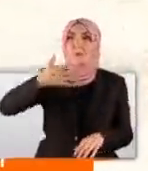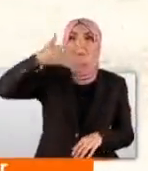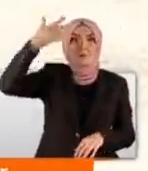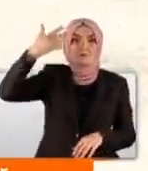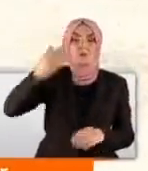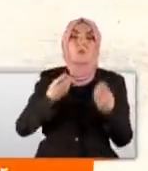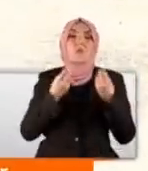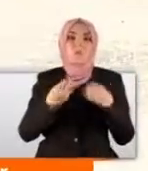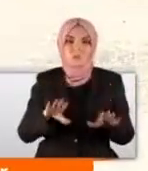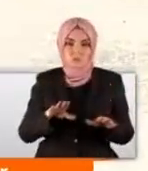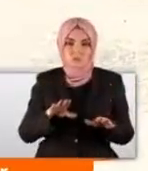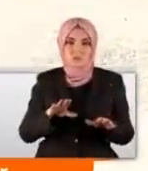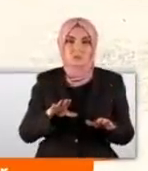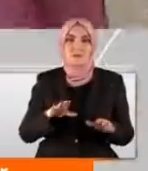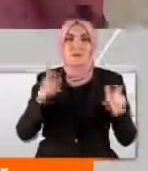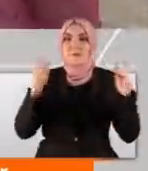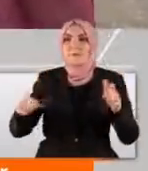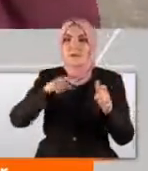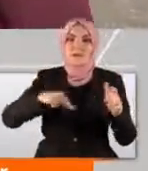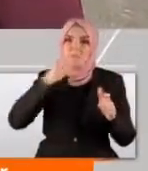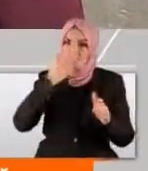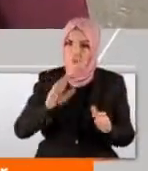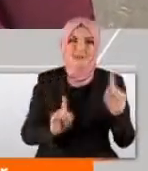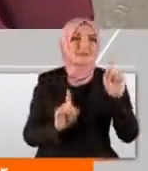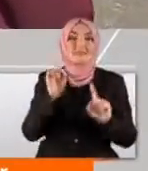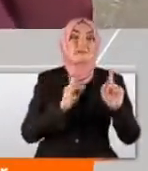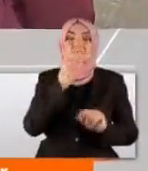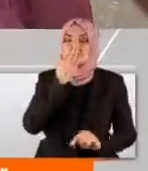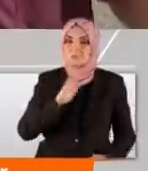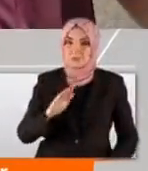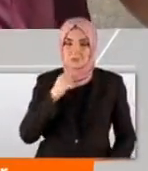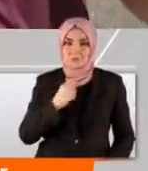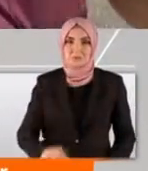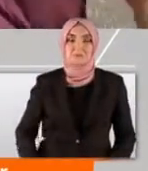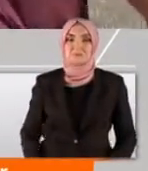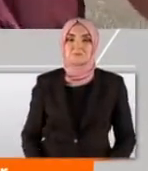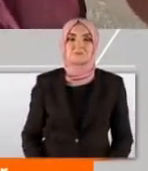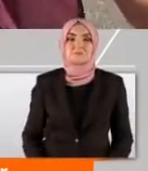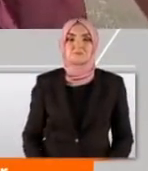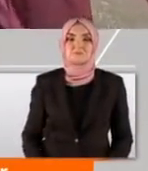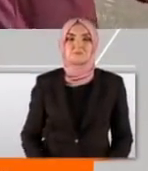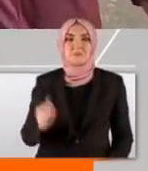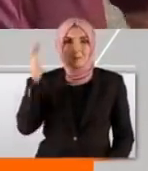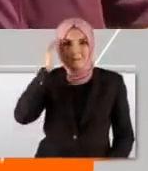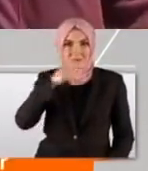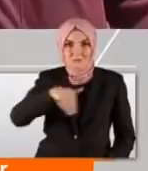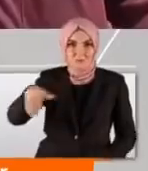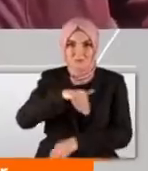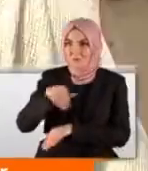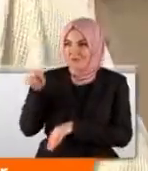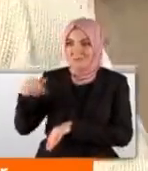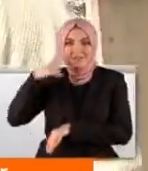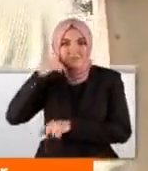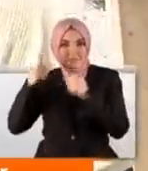Mahalle komple çekmiyor. İnternet zaten çekmiyor. Terasta bir başta telefon çekiyor, öbür başta yok. Ben oradayım, telefon çekmiyor, ulaşamıyor adam